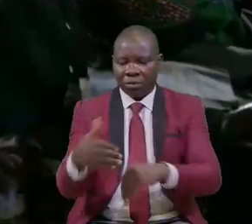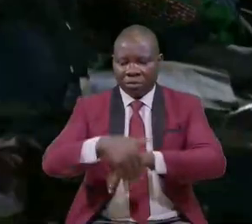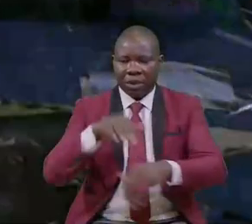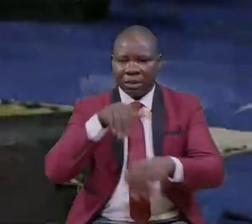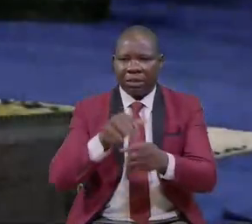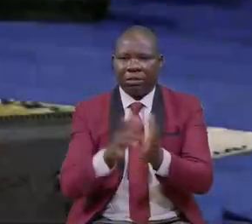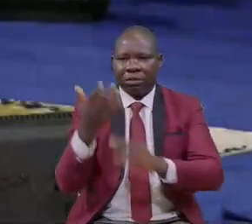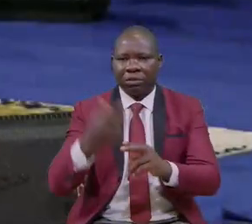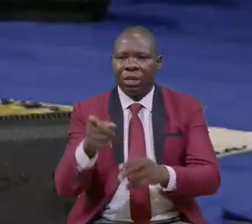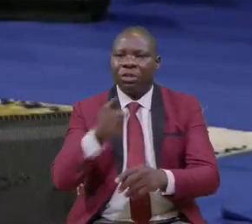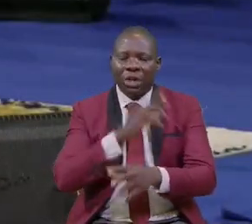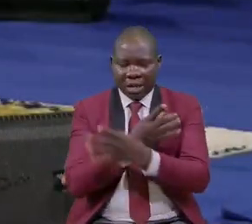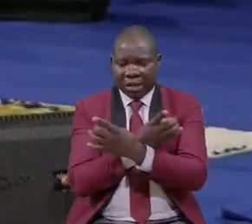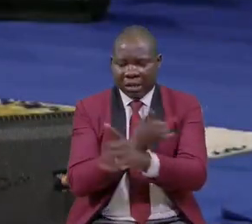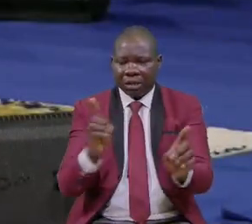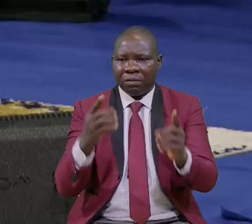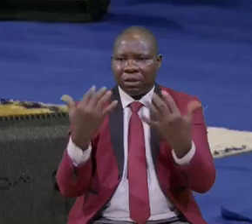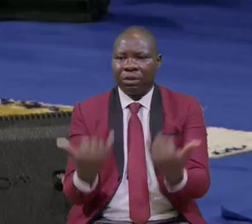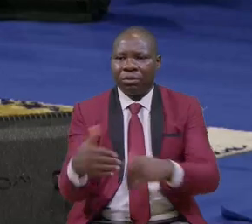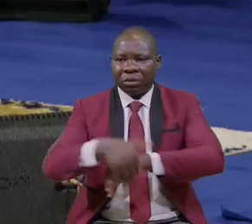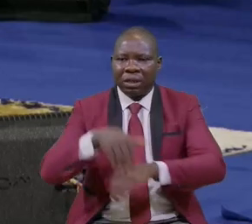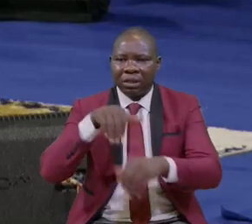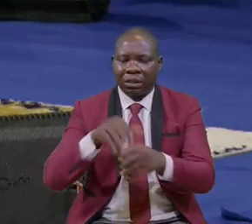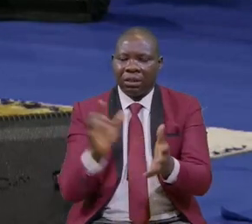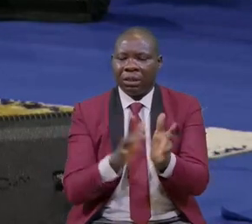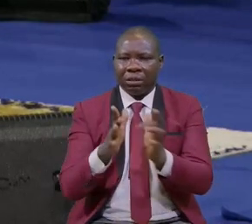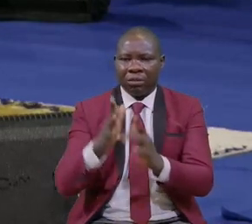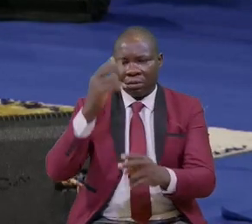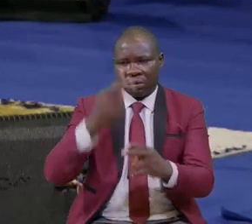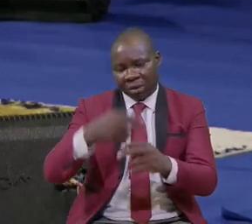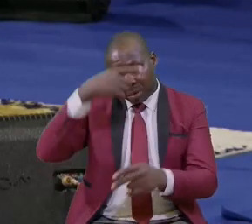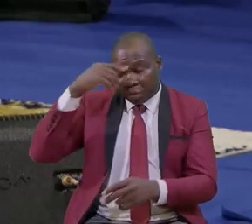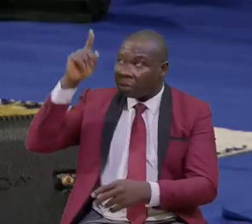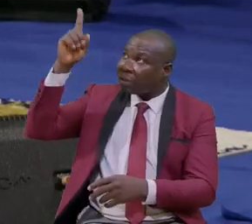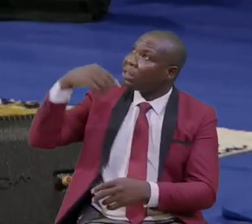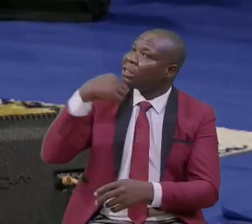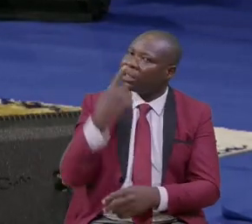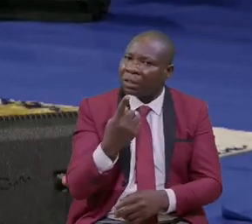Tu es délivré ce soir. Parce qu'il dit,